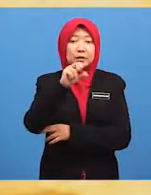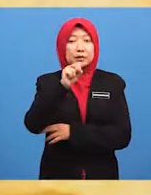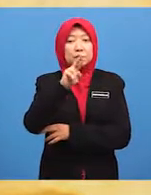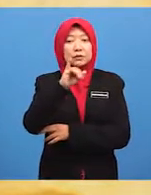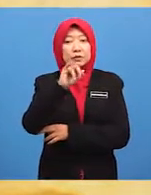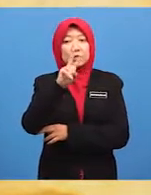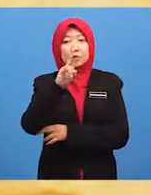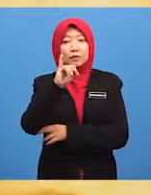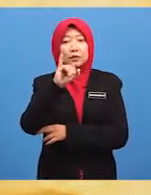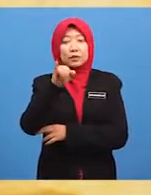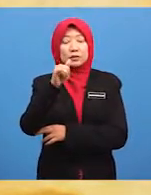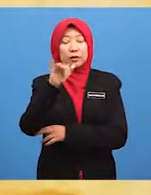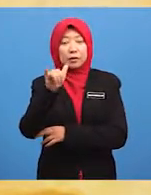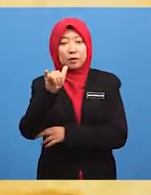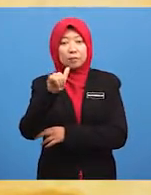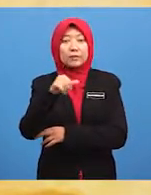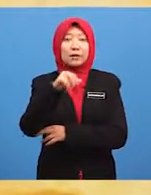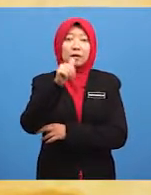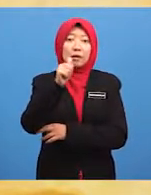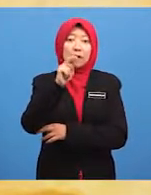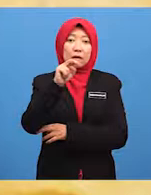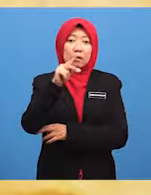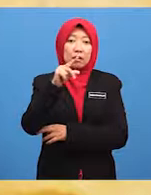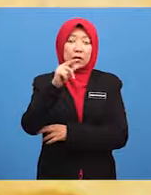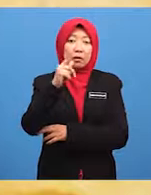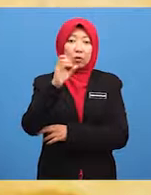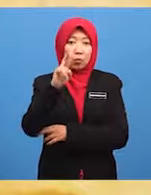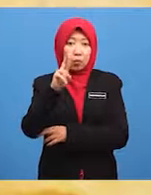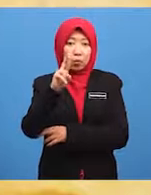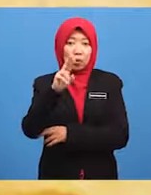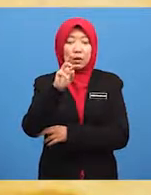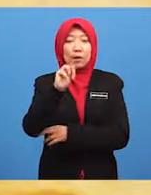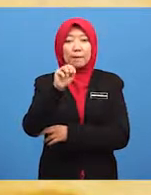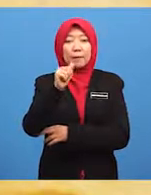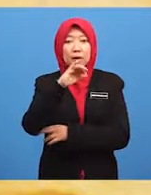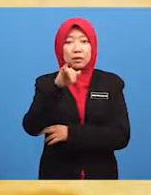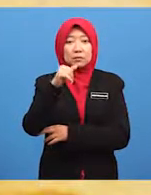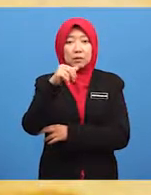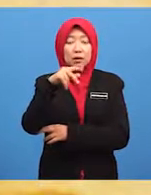Sriwijaya, Angkor, Majapahit, Kedah Tua.